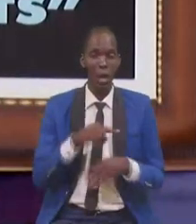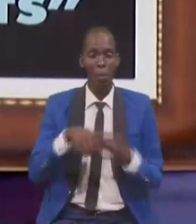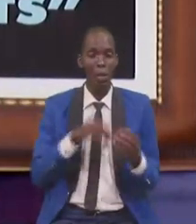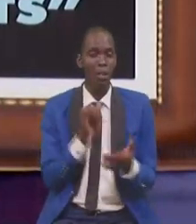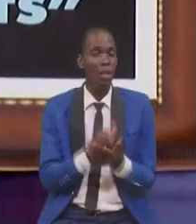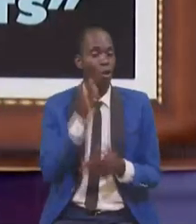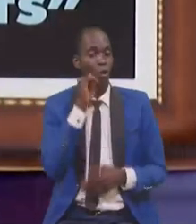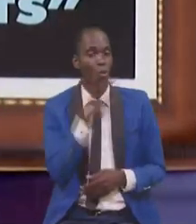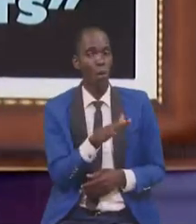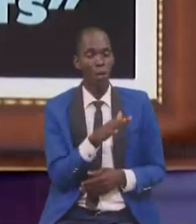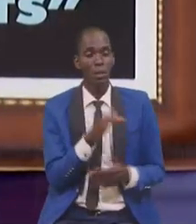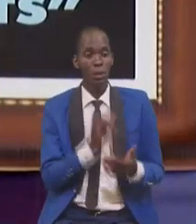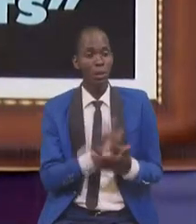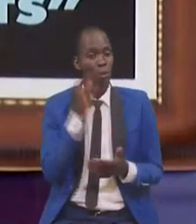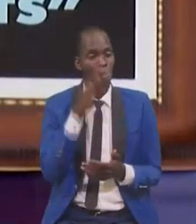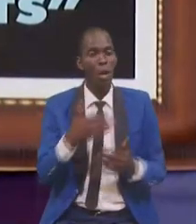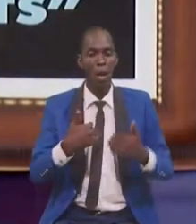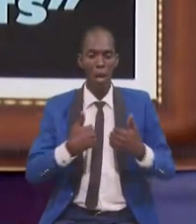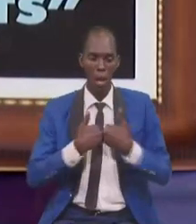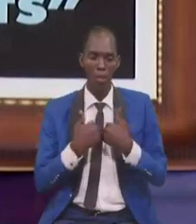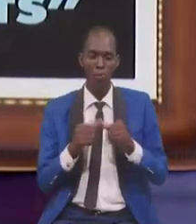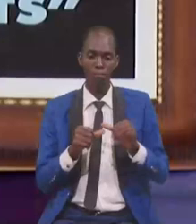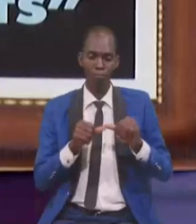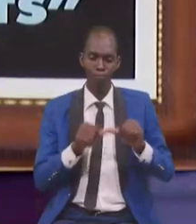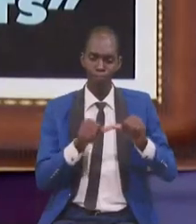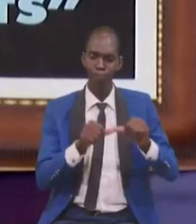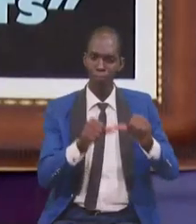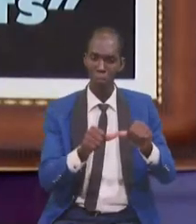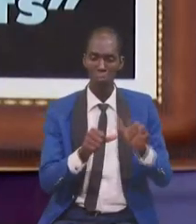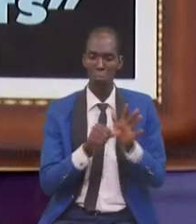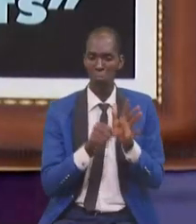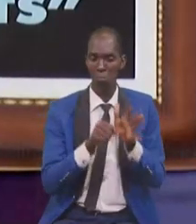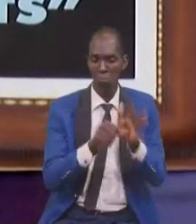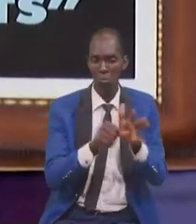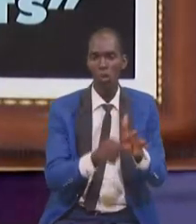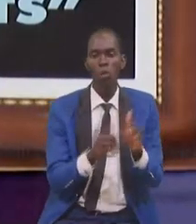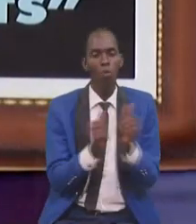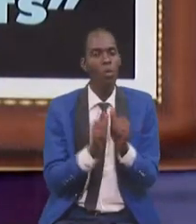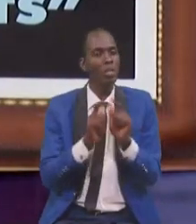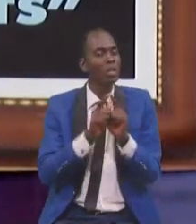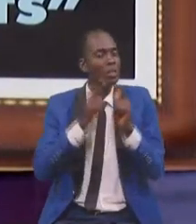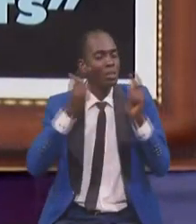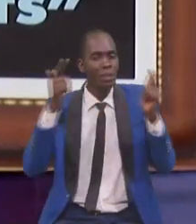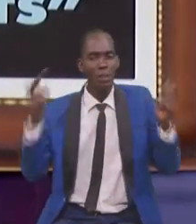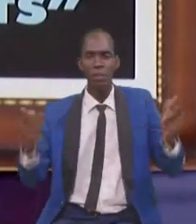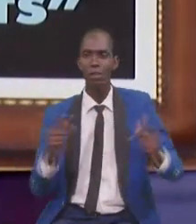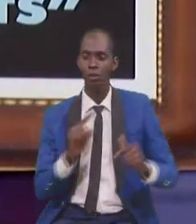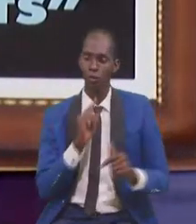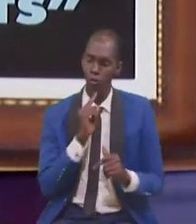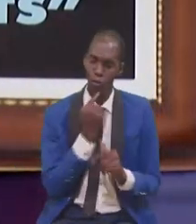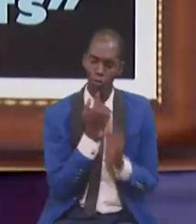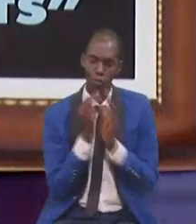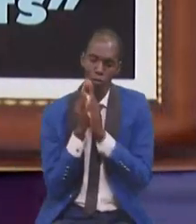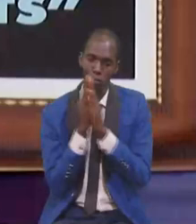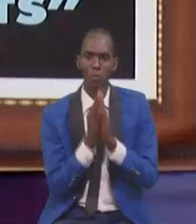cette femme, sa persévérance avec une grande ferveur. Sa persévérance